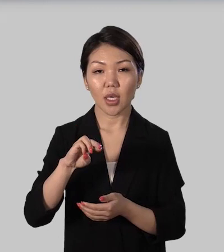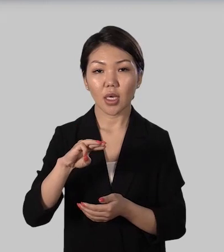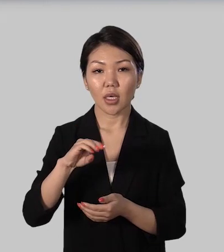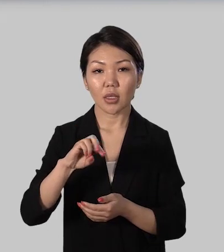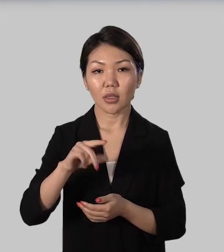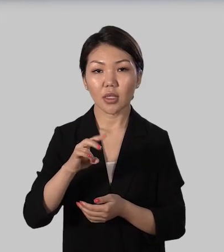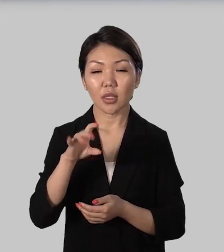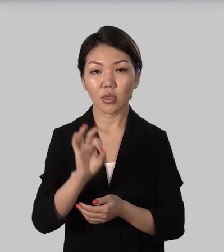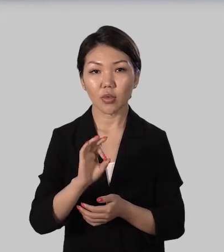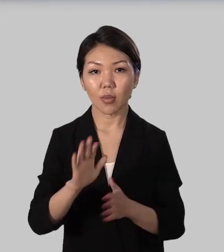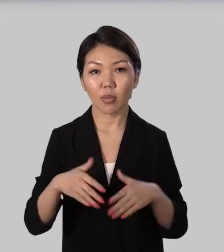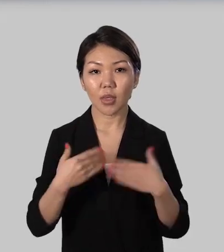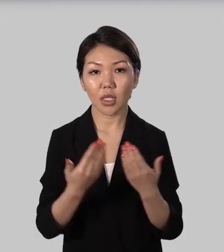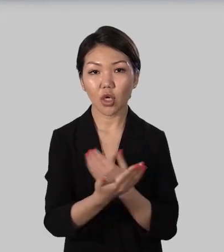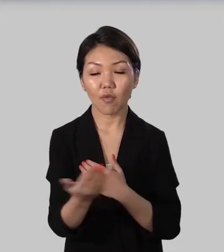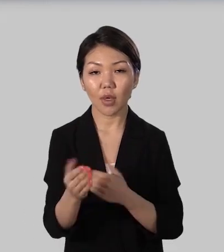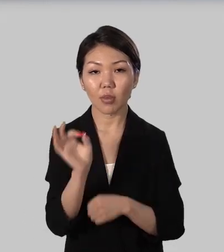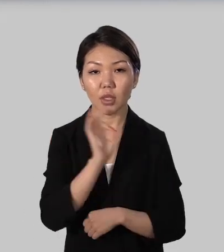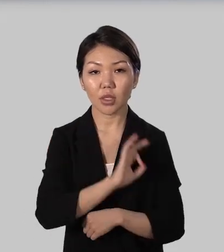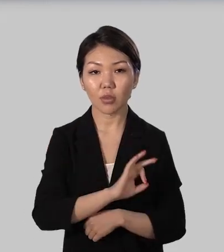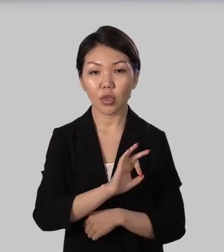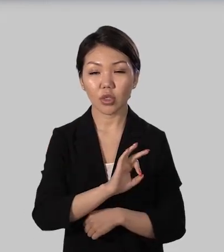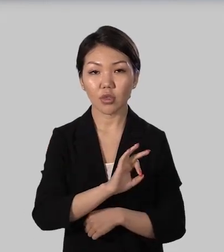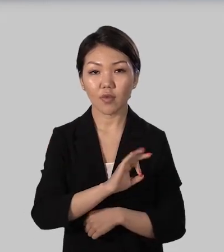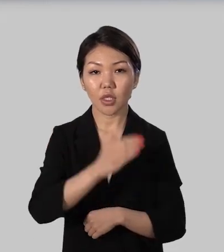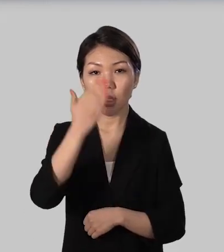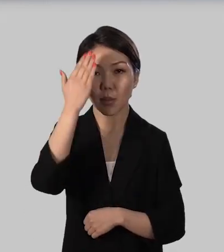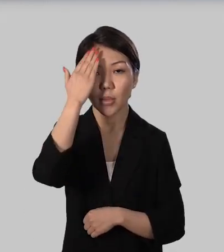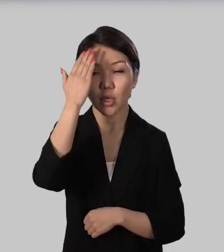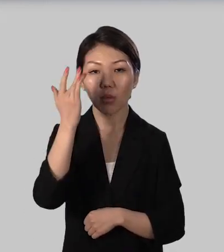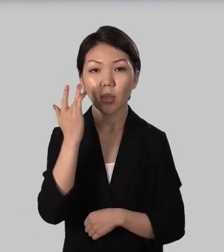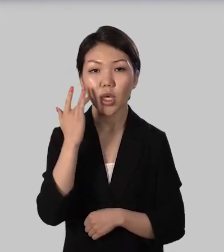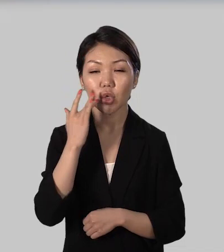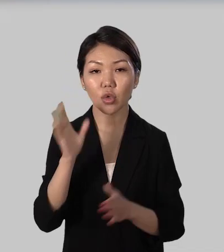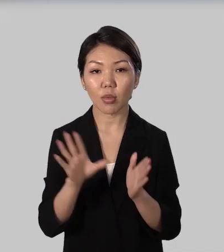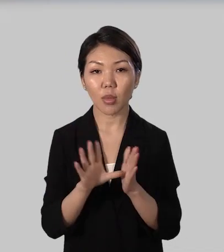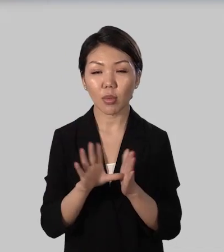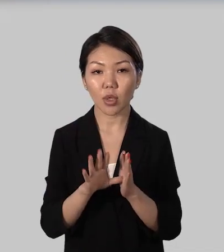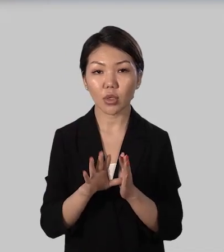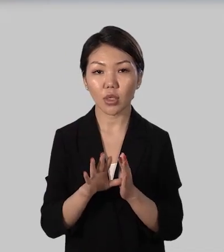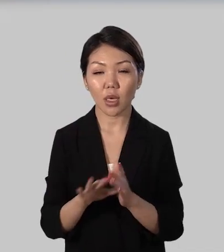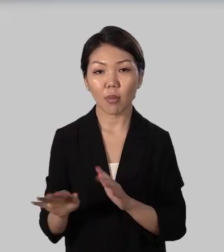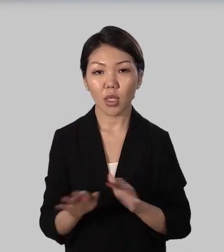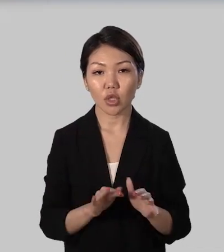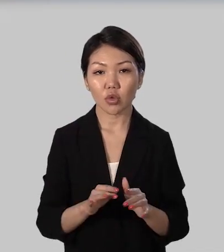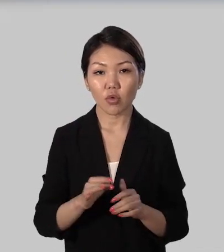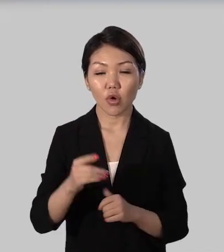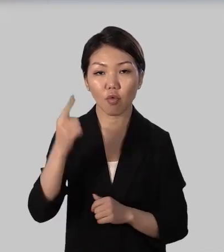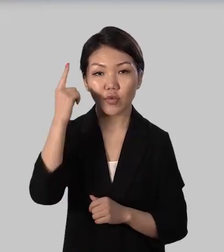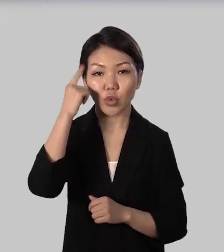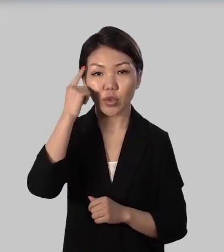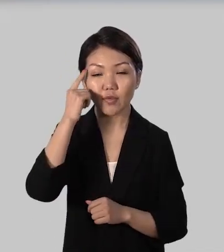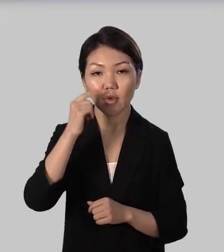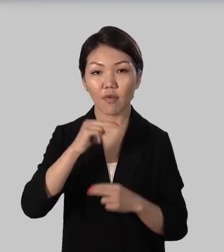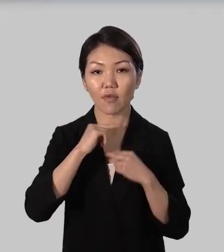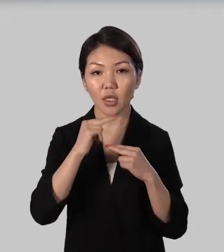предлагаю вам использовать прием который способствует процессу вдумчивого внимательного